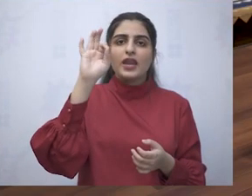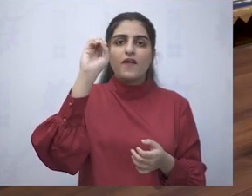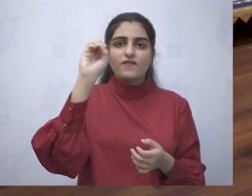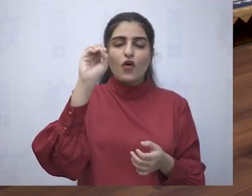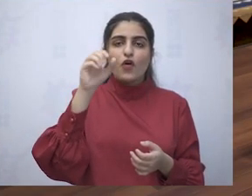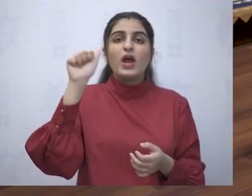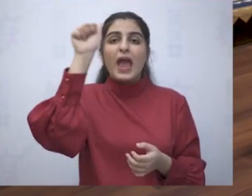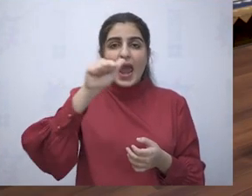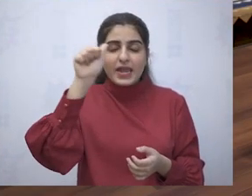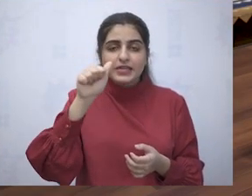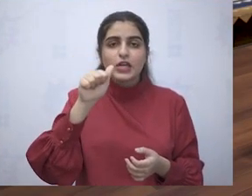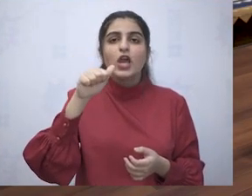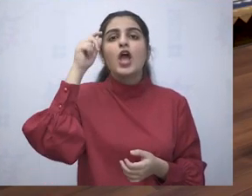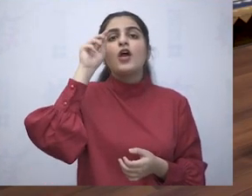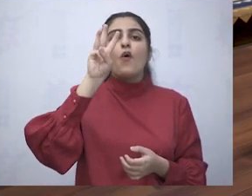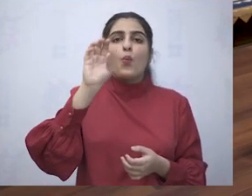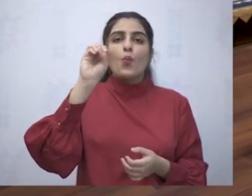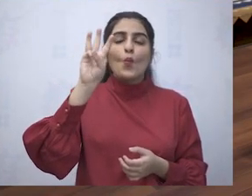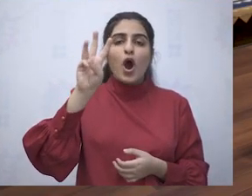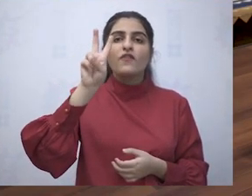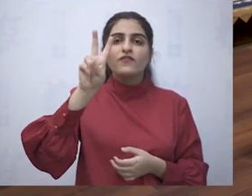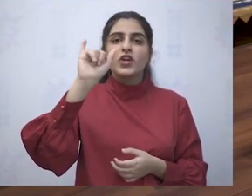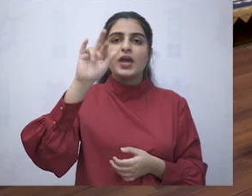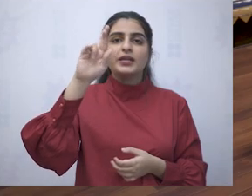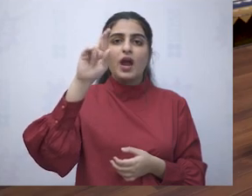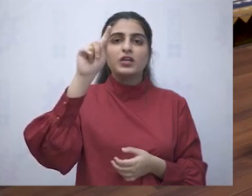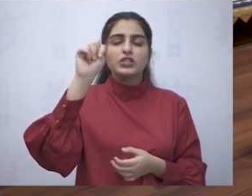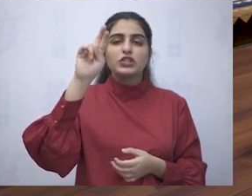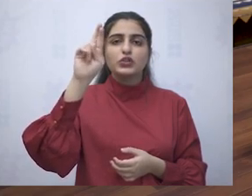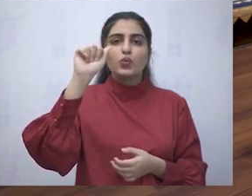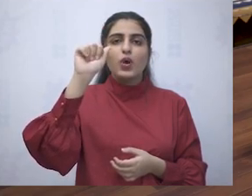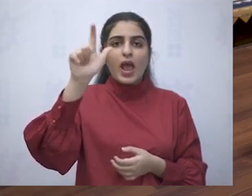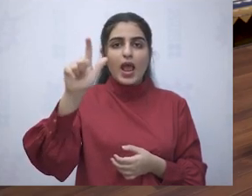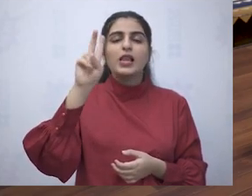WOWVirtual.PK. And our email address is